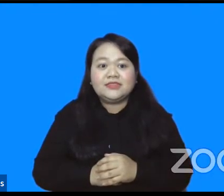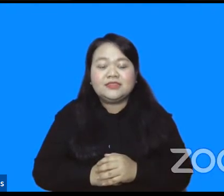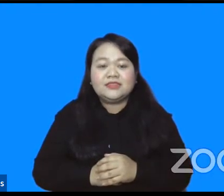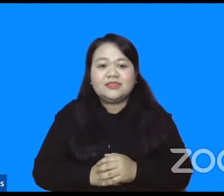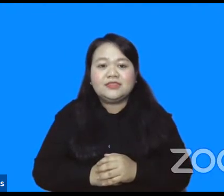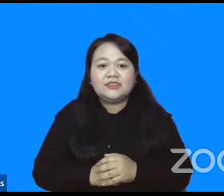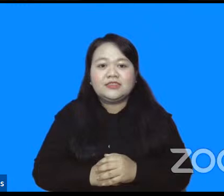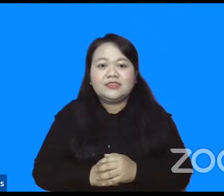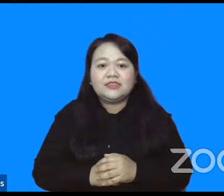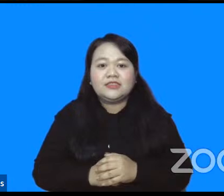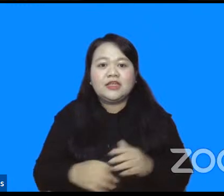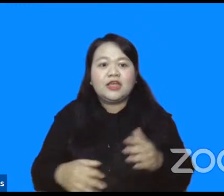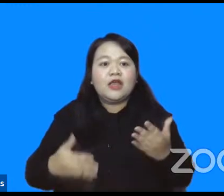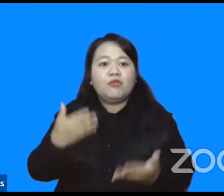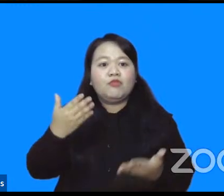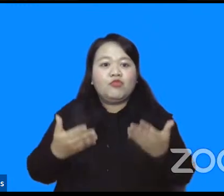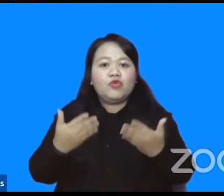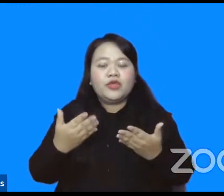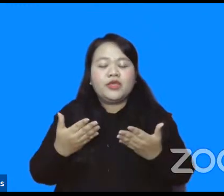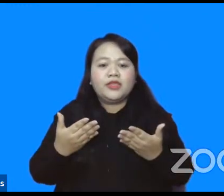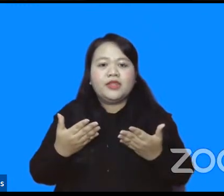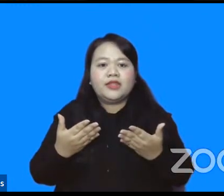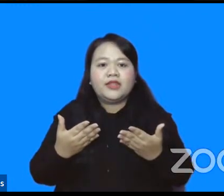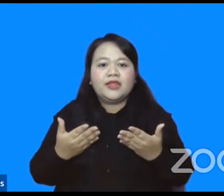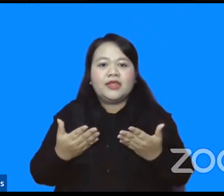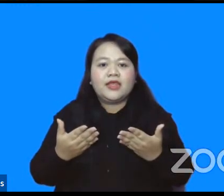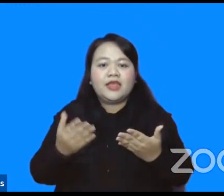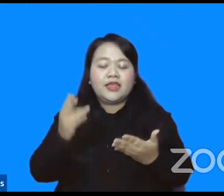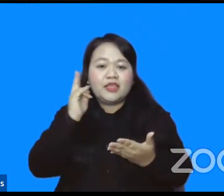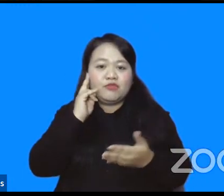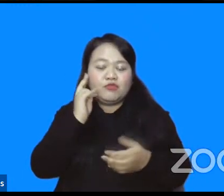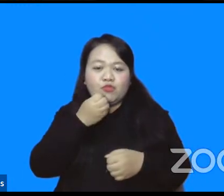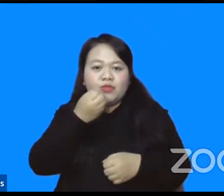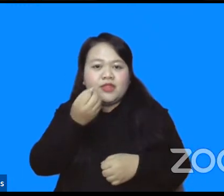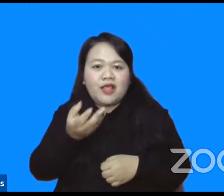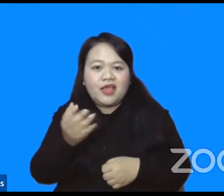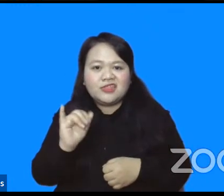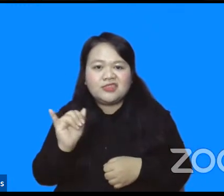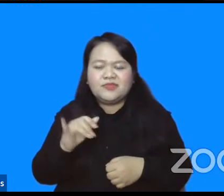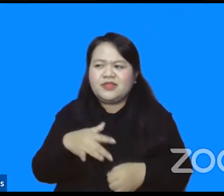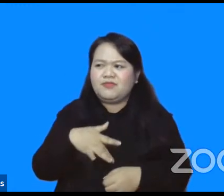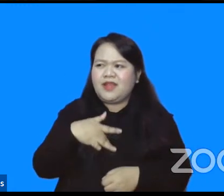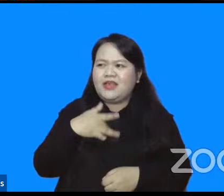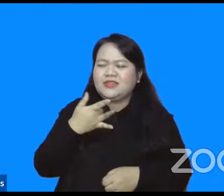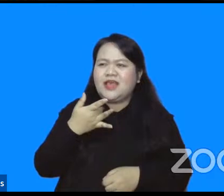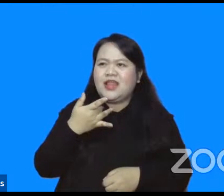Jadi mungkin apa kalau mungkin boleh Bunda sampaikan lagi nih ya. Jadi kayak terasa lebih